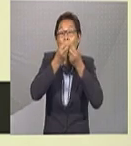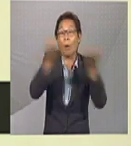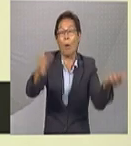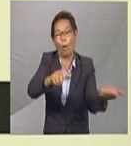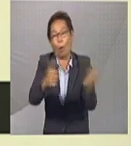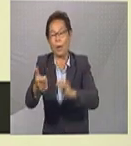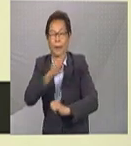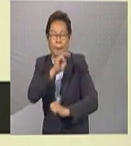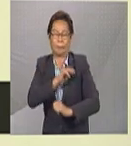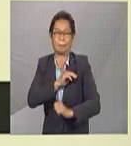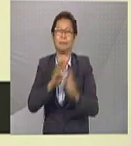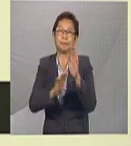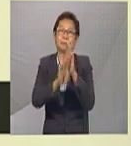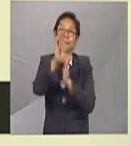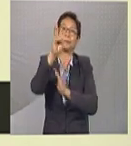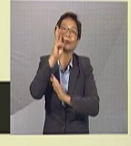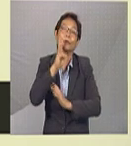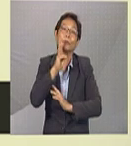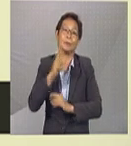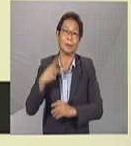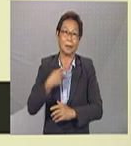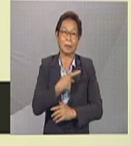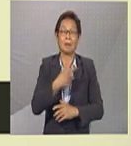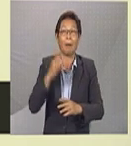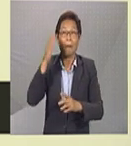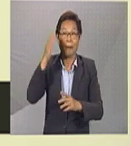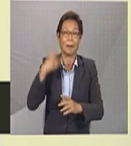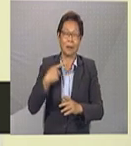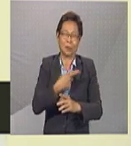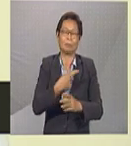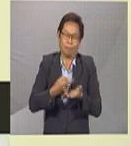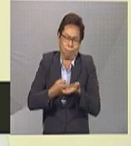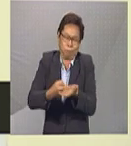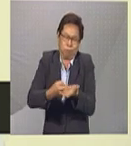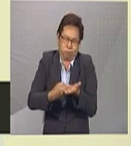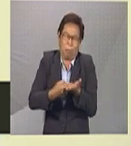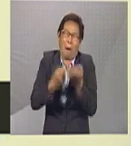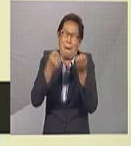Pembangunan Wanita sendiri. Kita juga membincangkan tentang ramai rakyat kita,